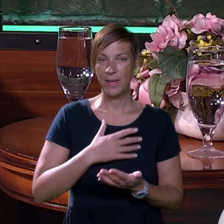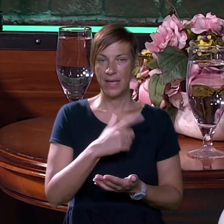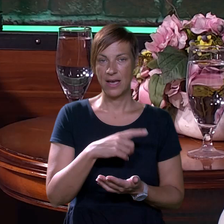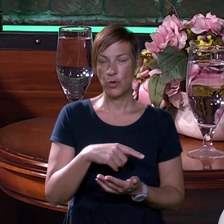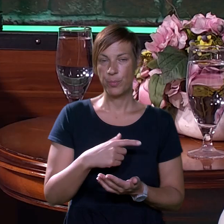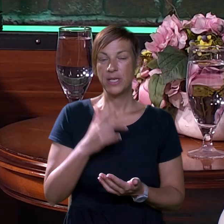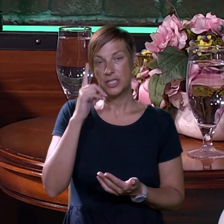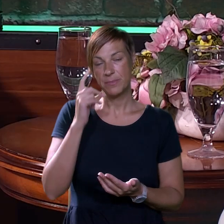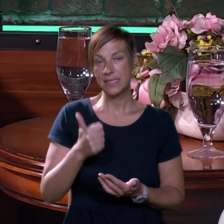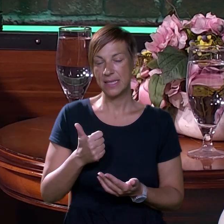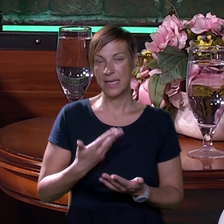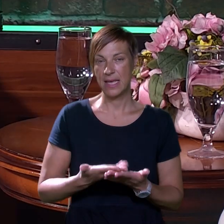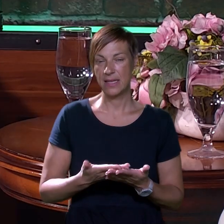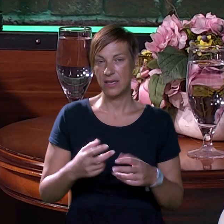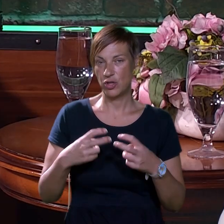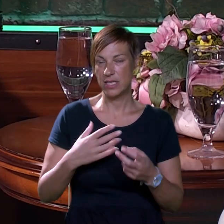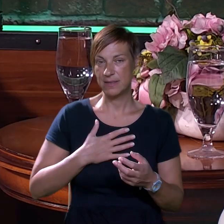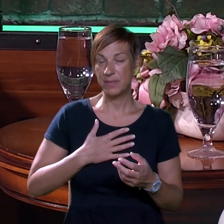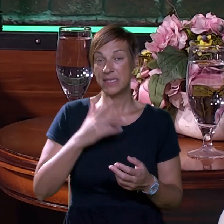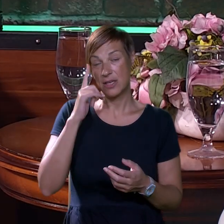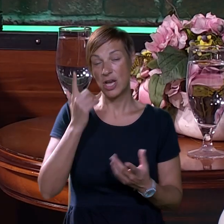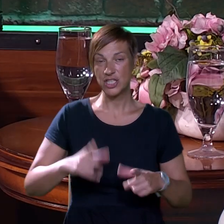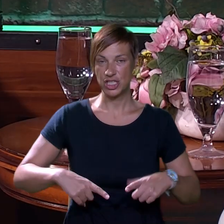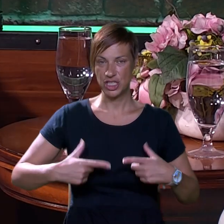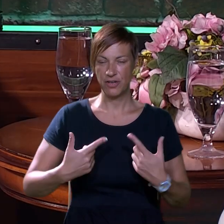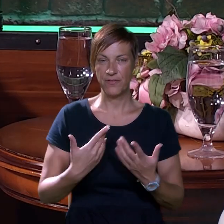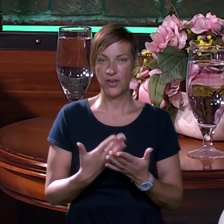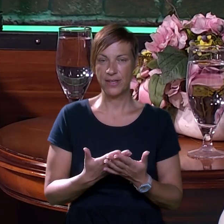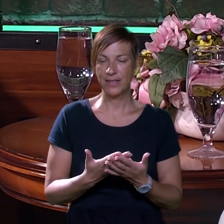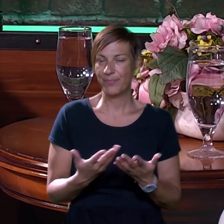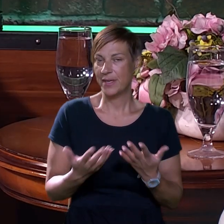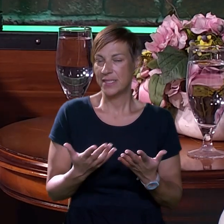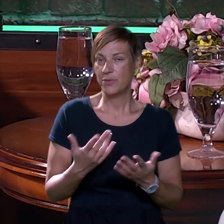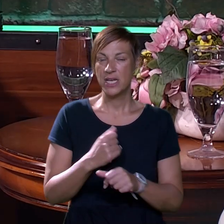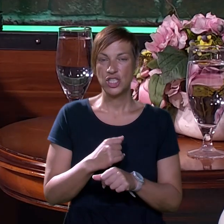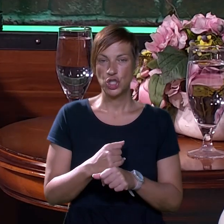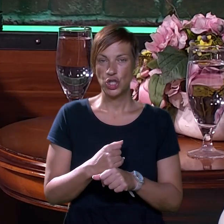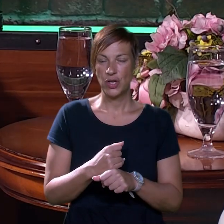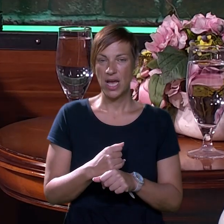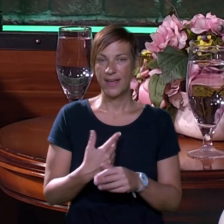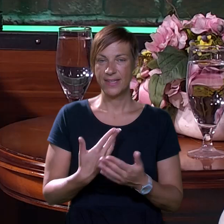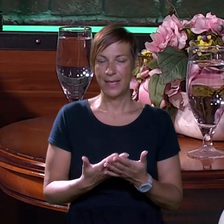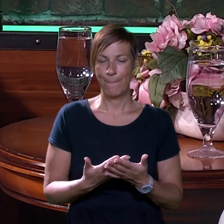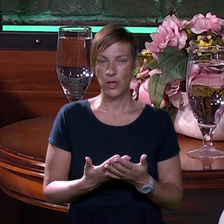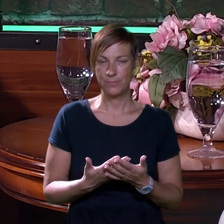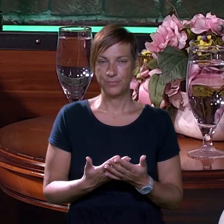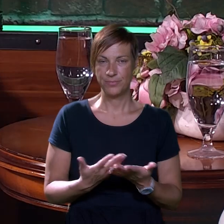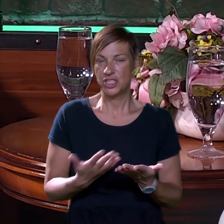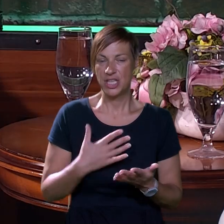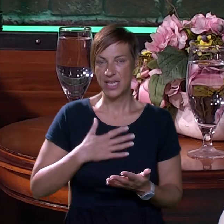ljudska bića mislim da jedino i težimo tome. Smisao našeg života, bez obzira čime se bavili, bez obzira